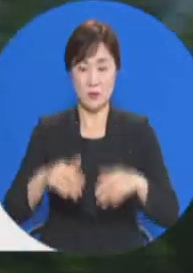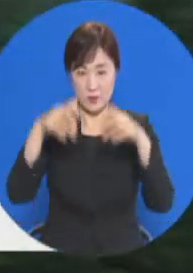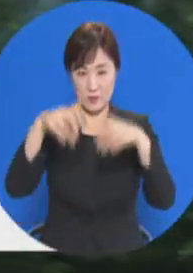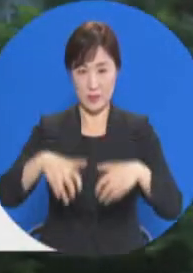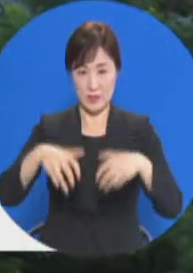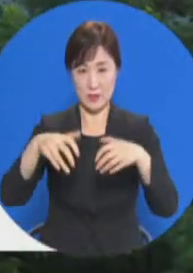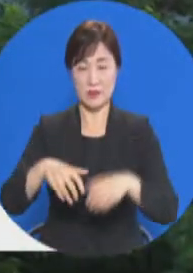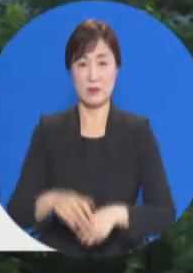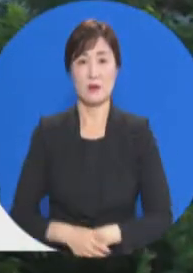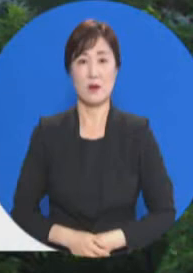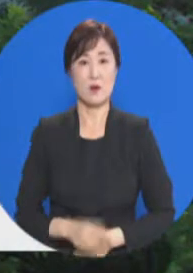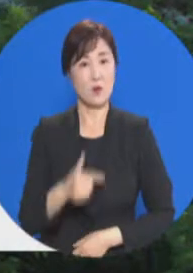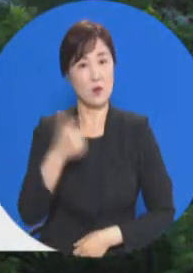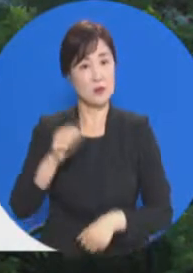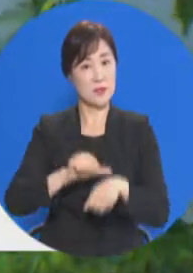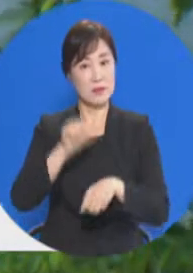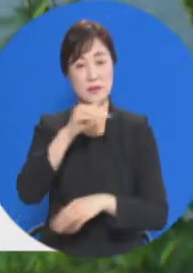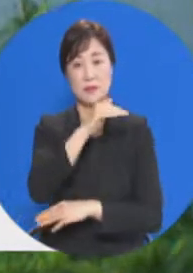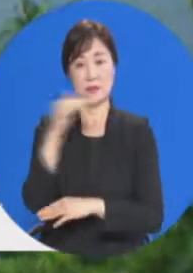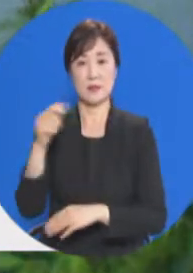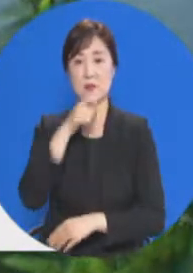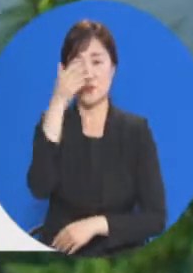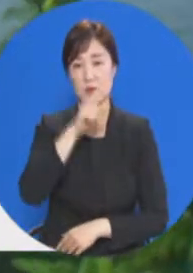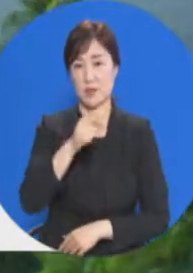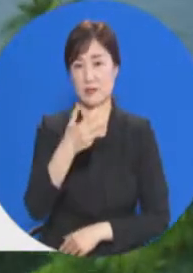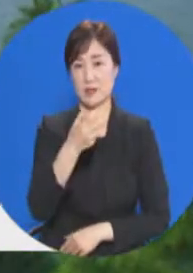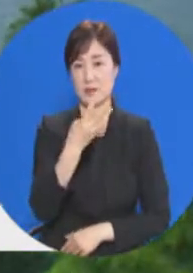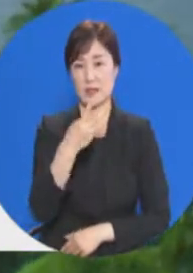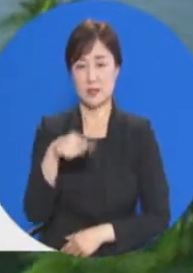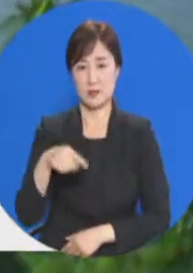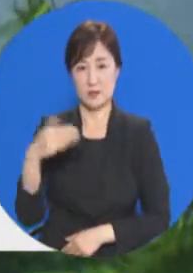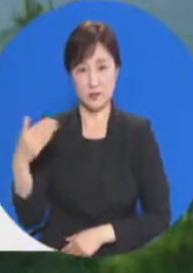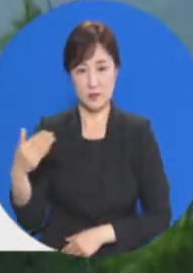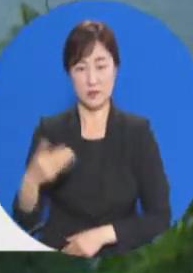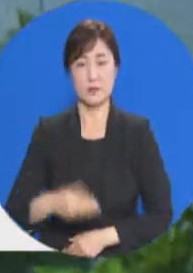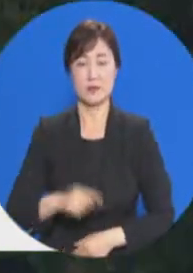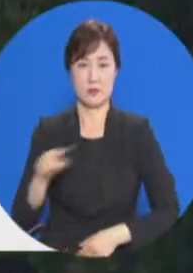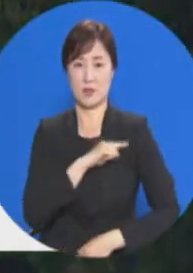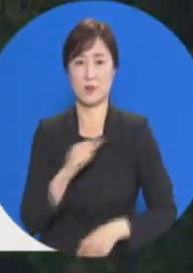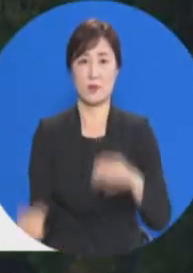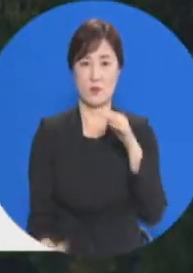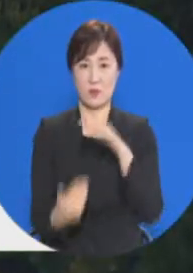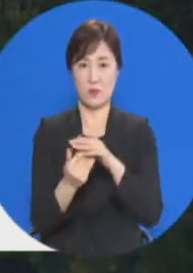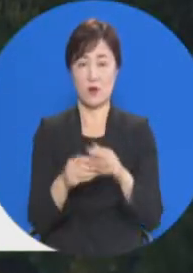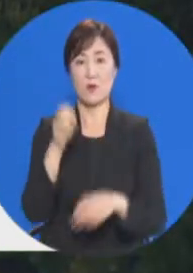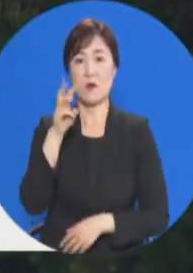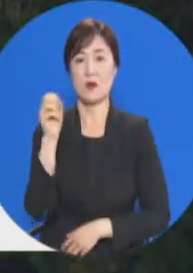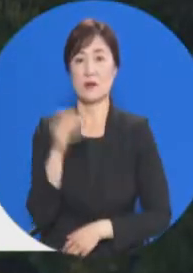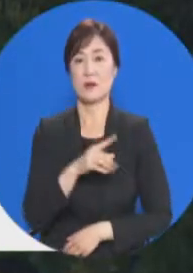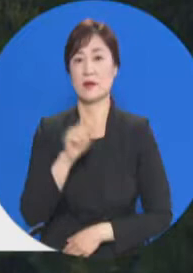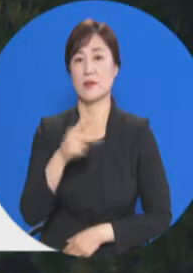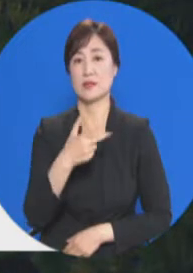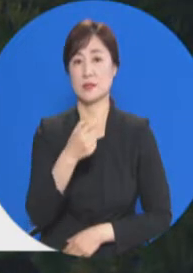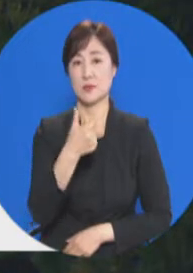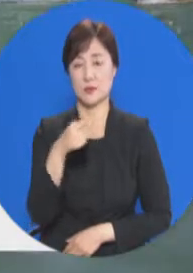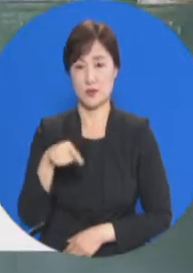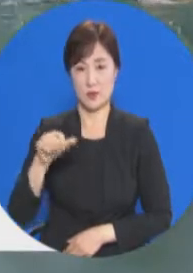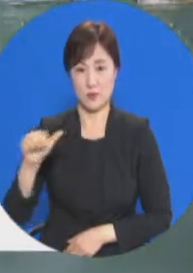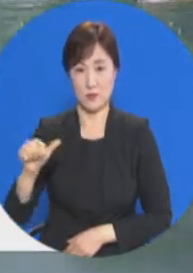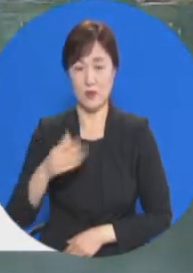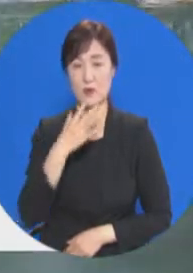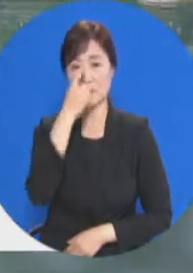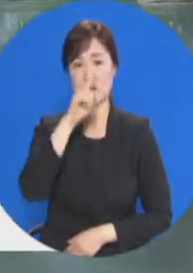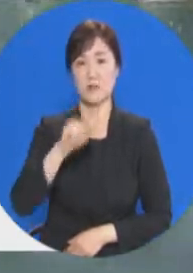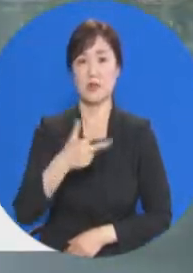비의 강우량은 오후 5시 기준 여수 184.9mm를 최고로 광양 176.5mm,